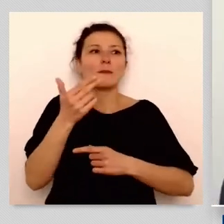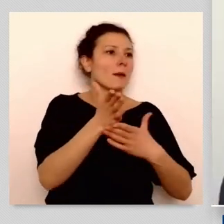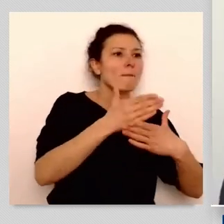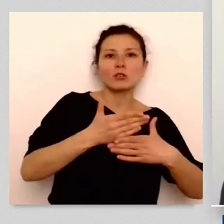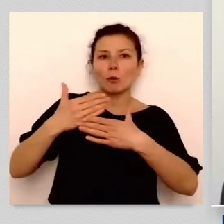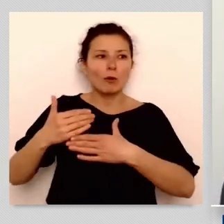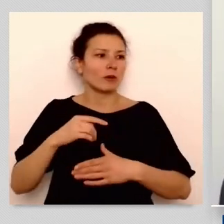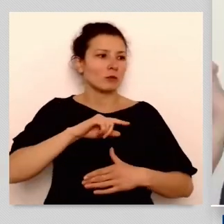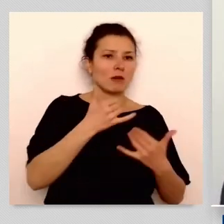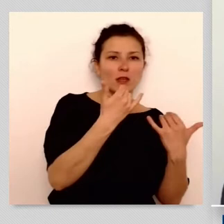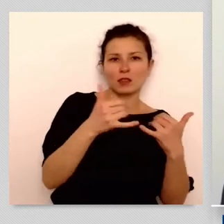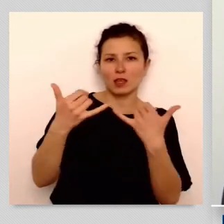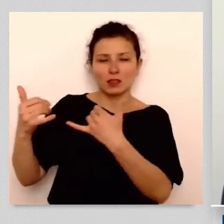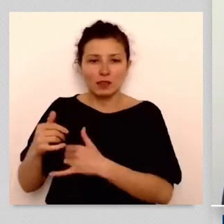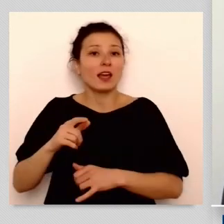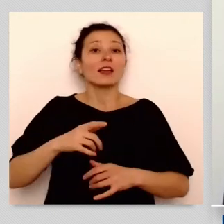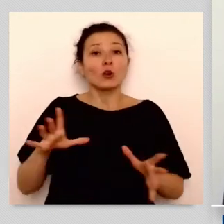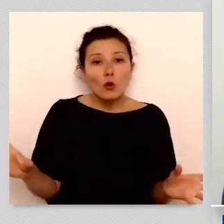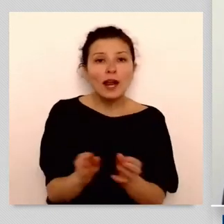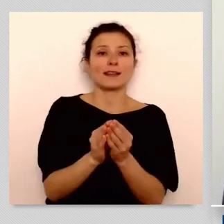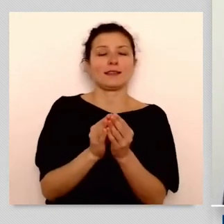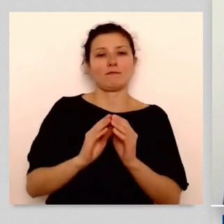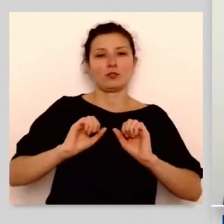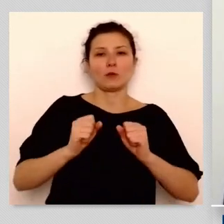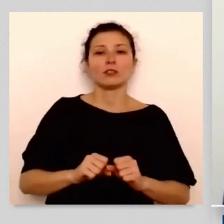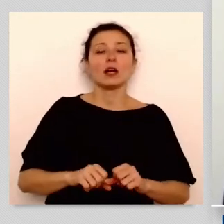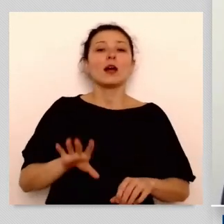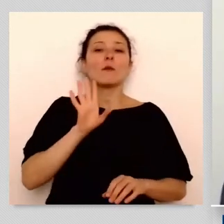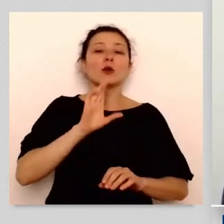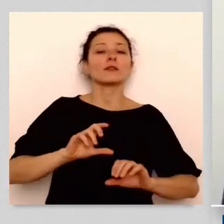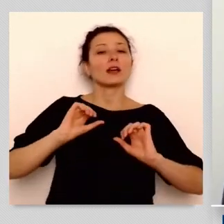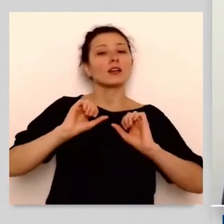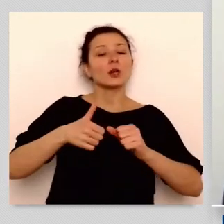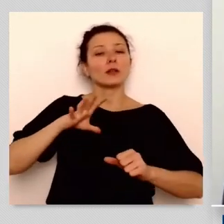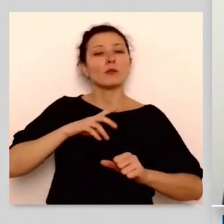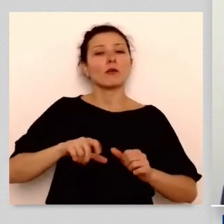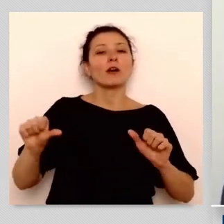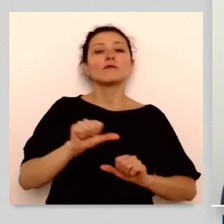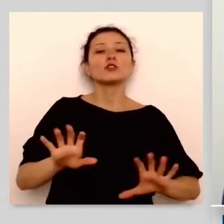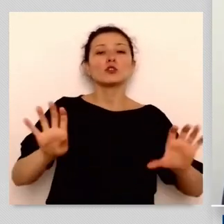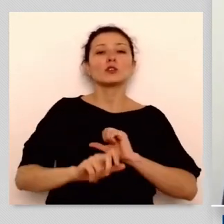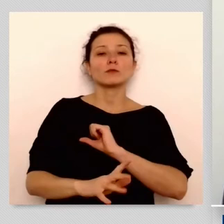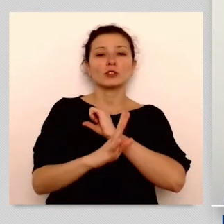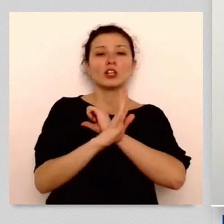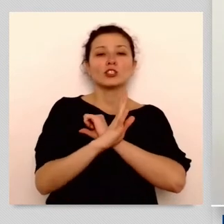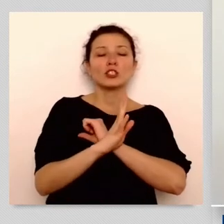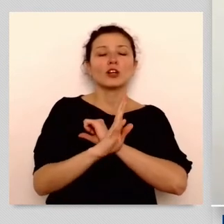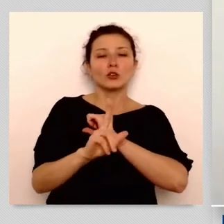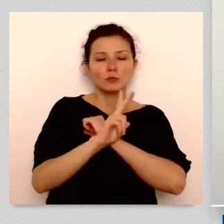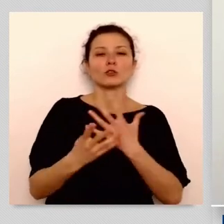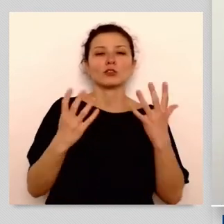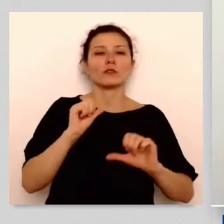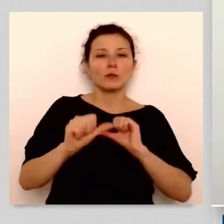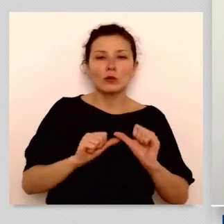jak zaczęliśmy działać w 1980 roku i skończyło się w 1989 po